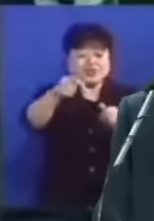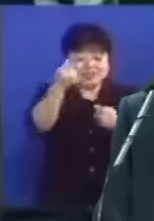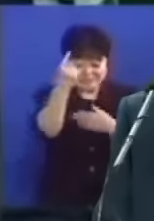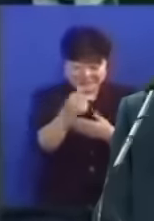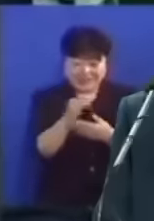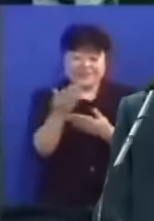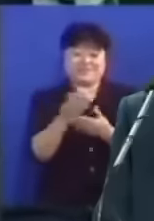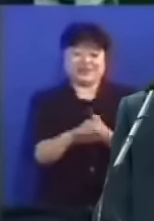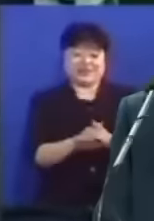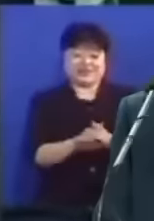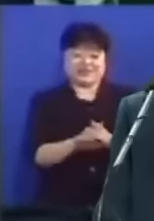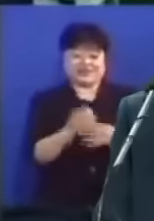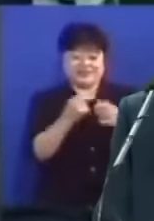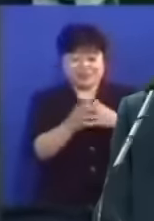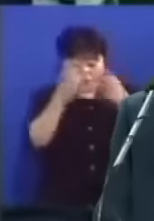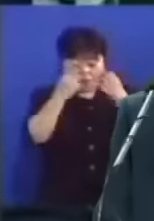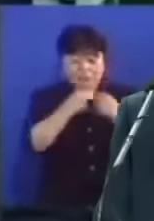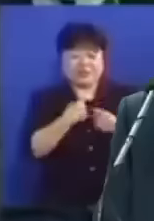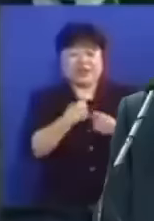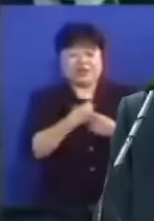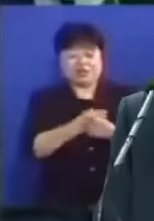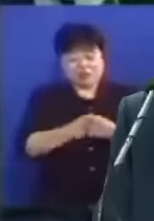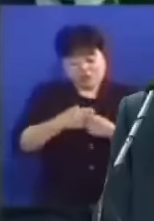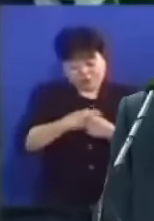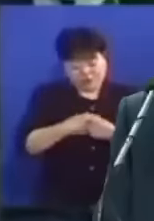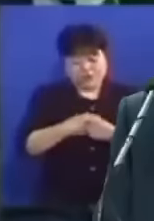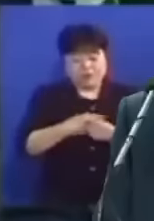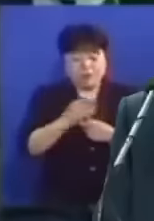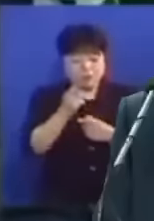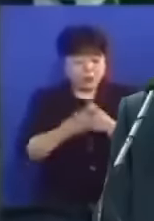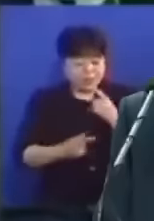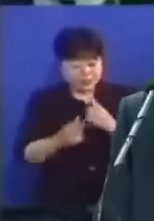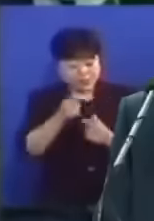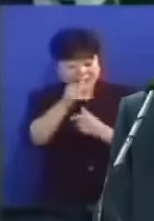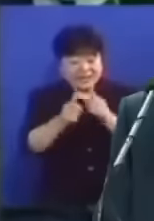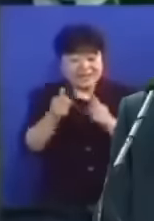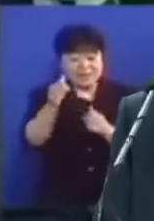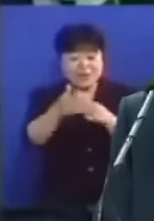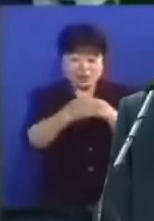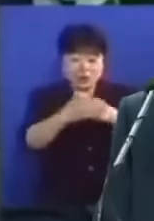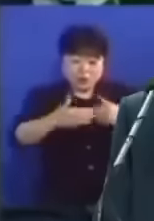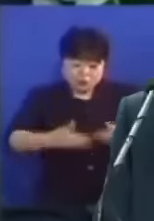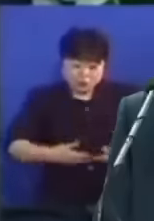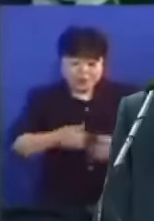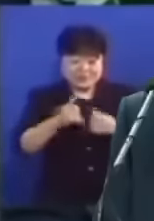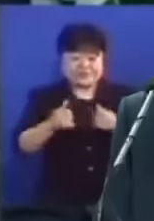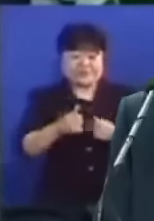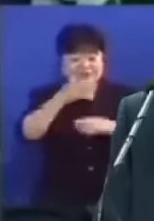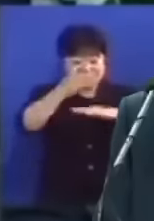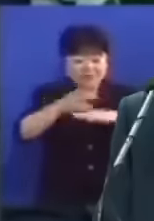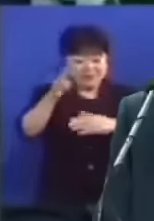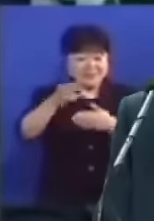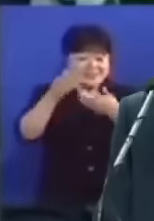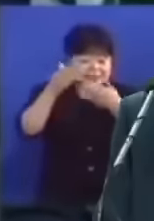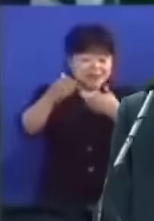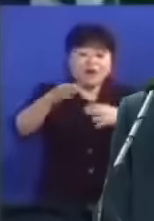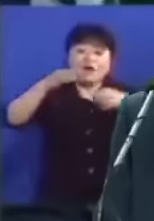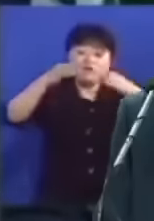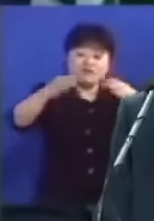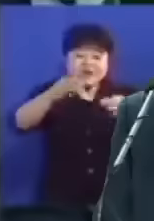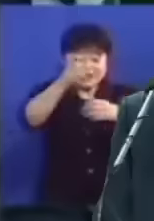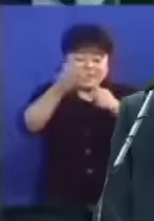임하게 되는 것입니다. 그렇기 때문에 고통을 당하고 괴로울 때 무엇보다도 하나님의 도움이 필요한 사람은 감사와 찬양을